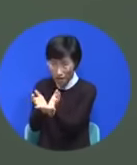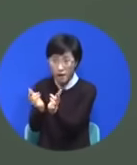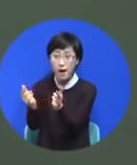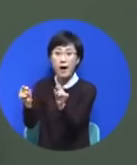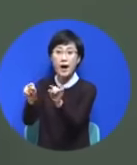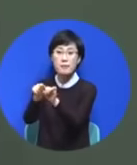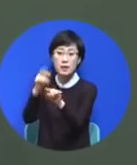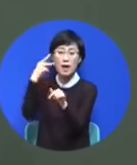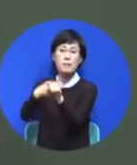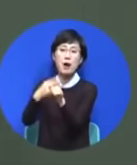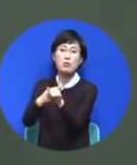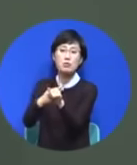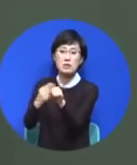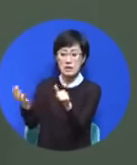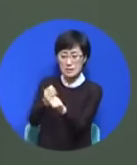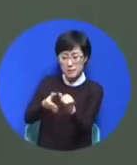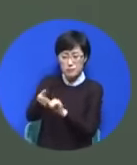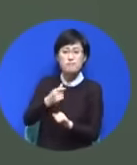겁니다